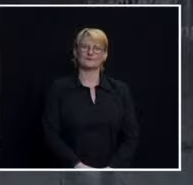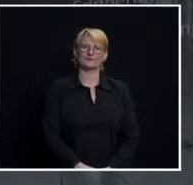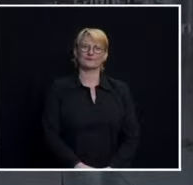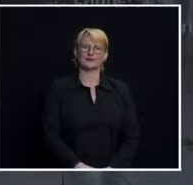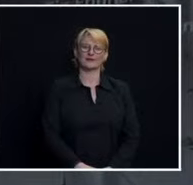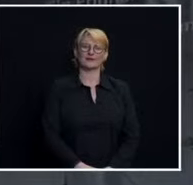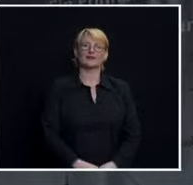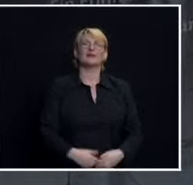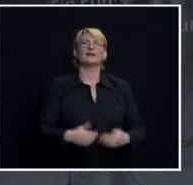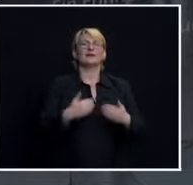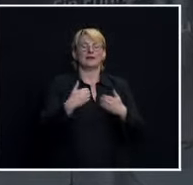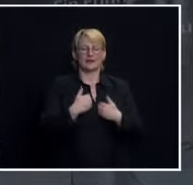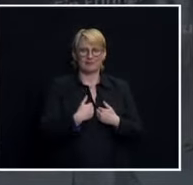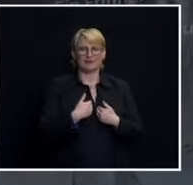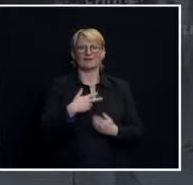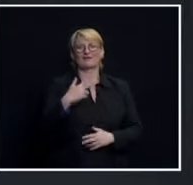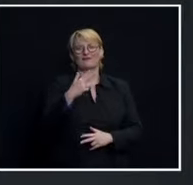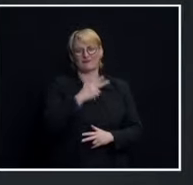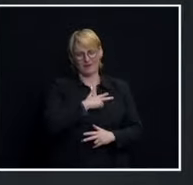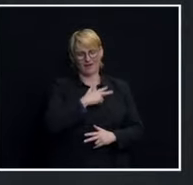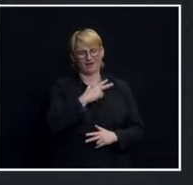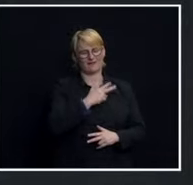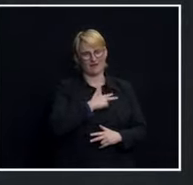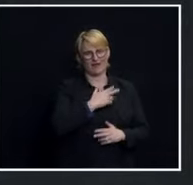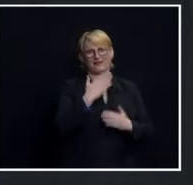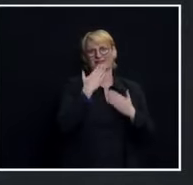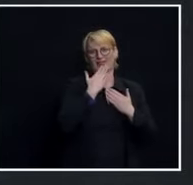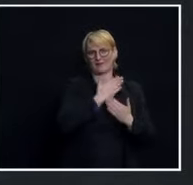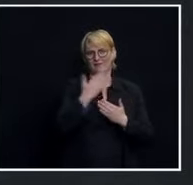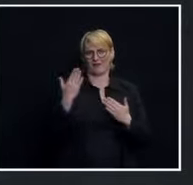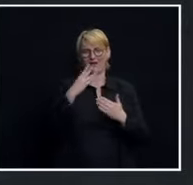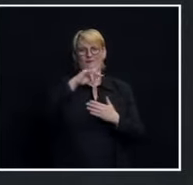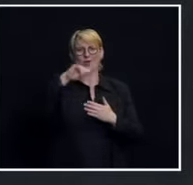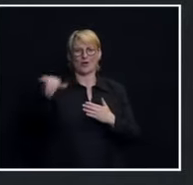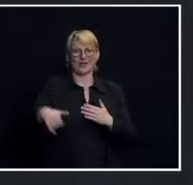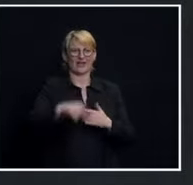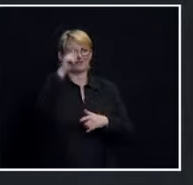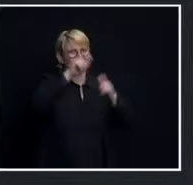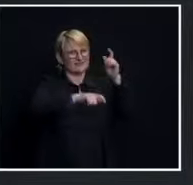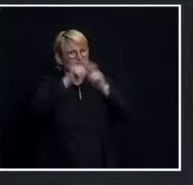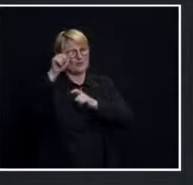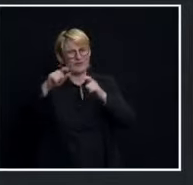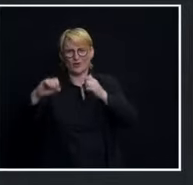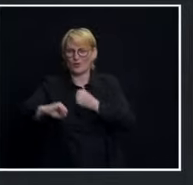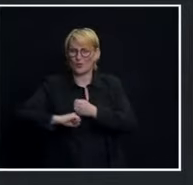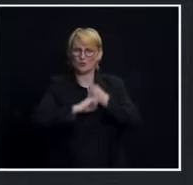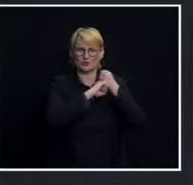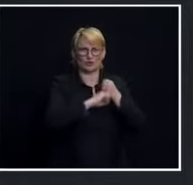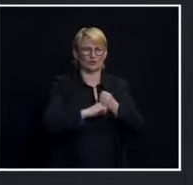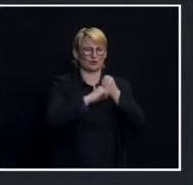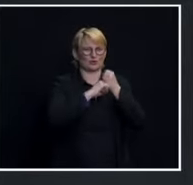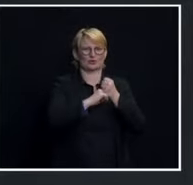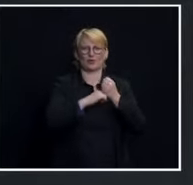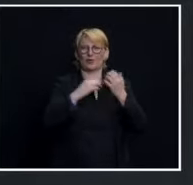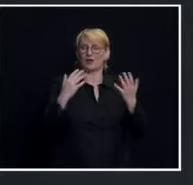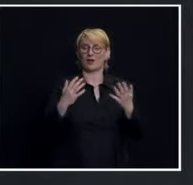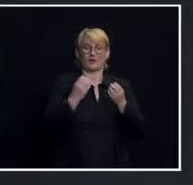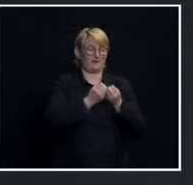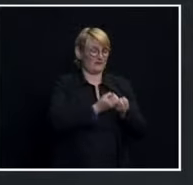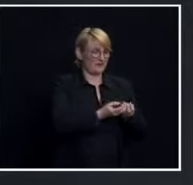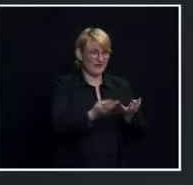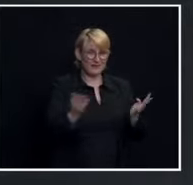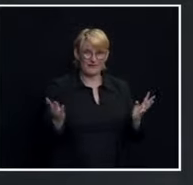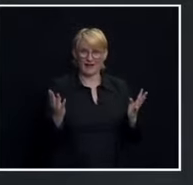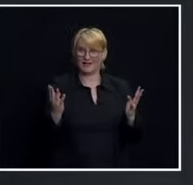Ich bin sehr, sehr dankbar, dass dieses Projekt von so vielen Unterstützern, einer so breiten und